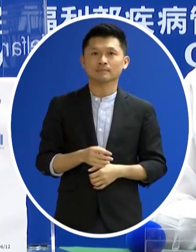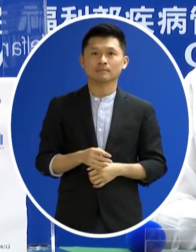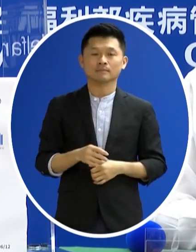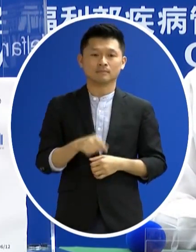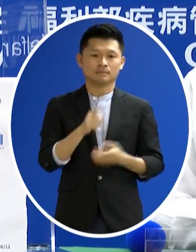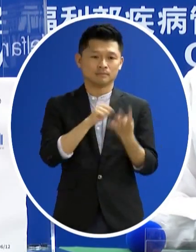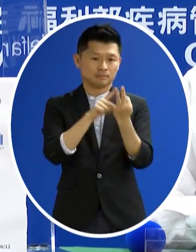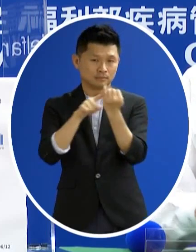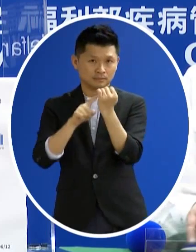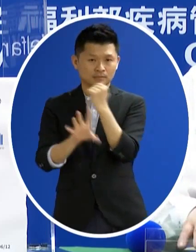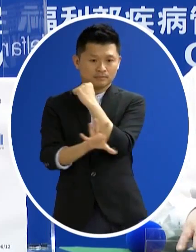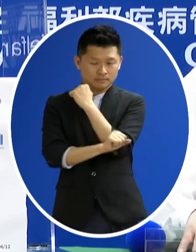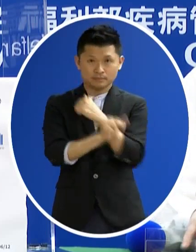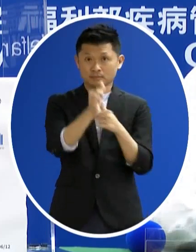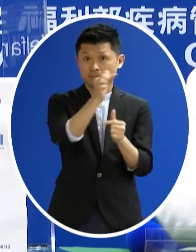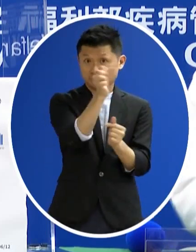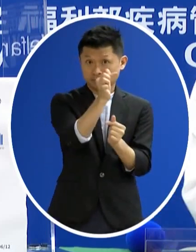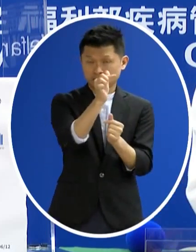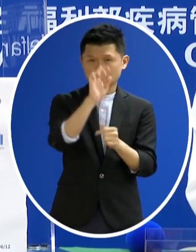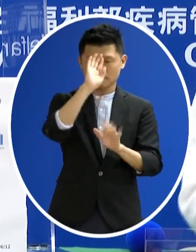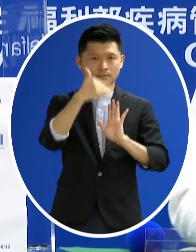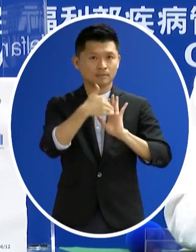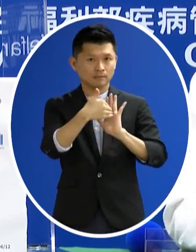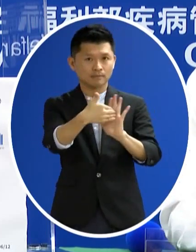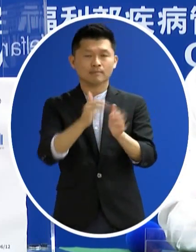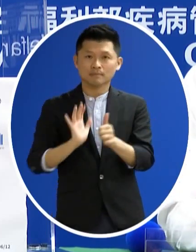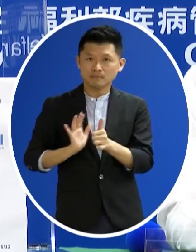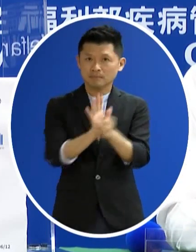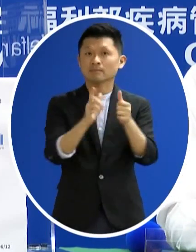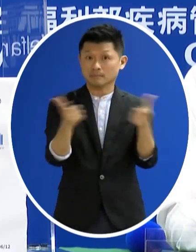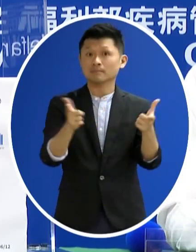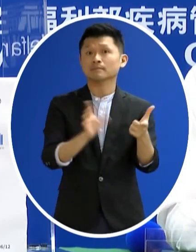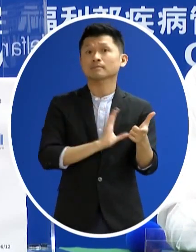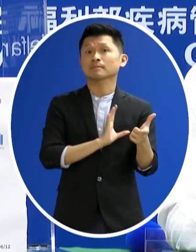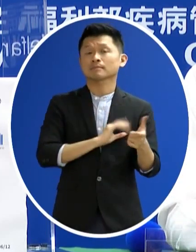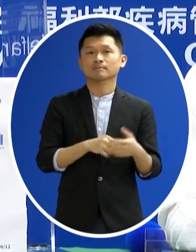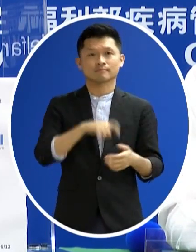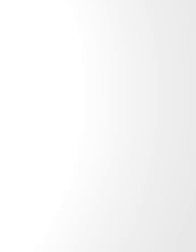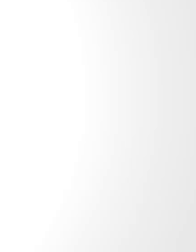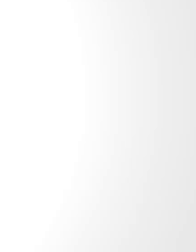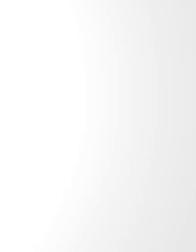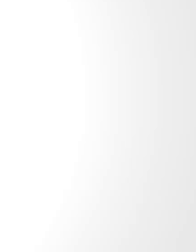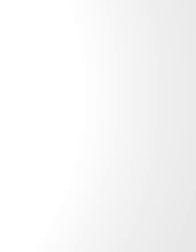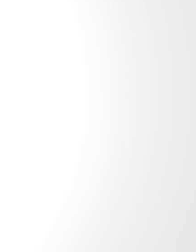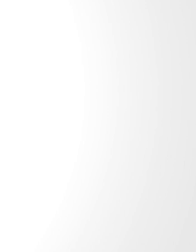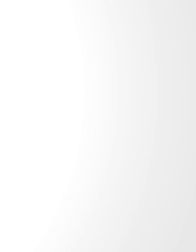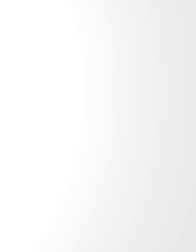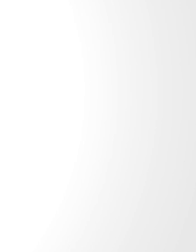事情做好，那对防疫一定会有帮助，那也请大家配合。